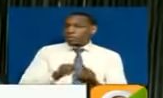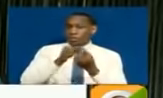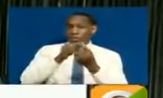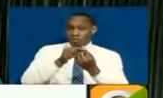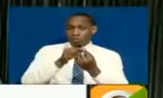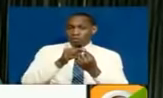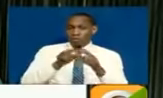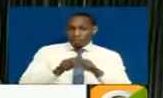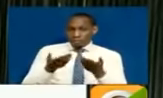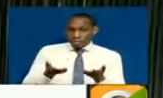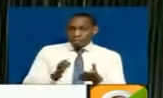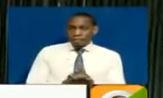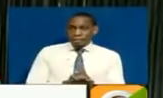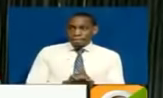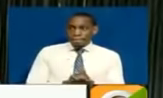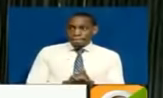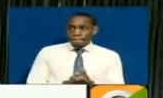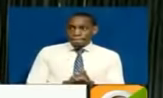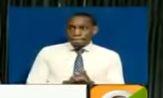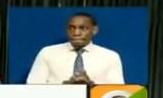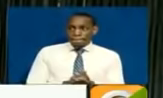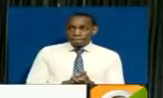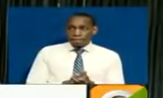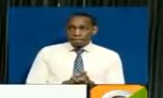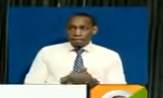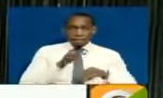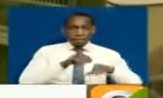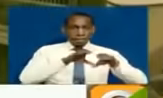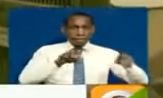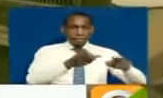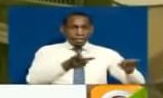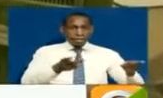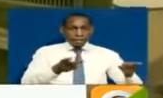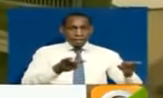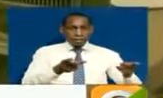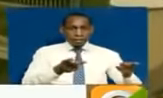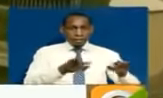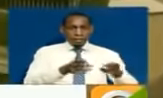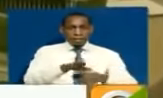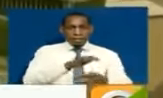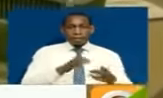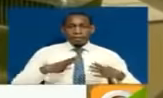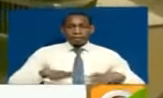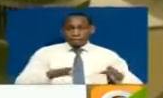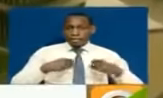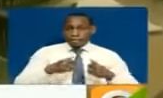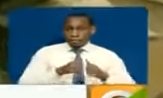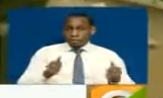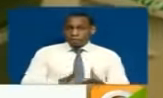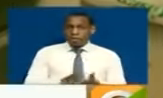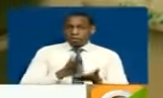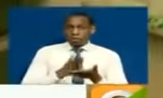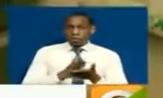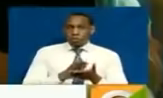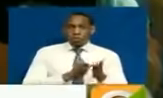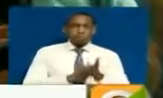unique ambayo sasa vile ilikuja katika market space watu wali appreciate vizuri. So ili